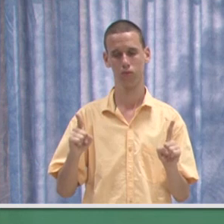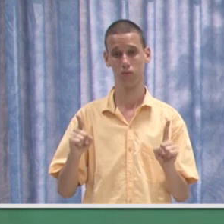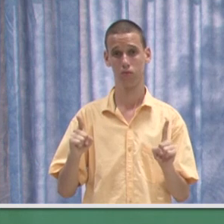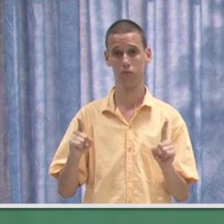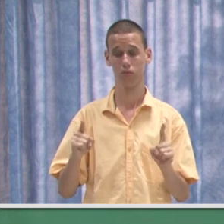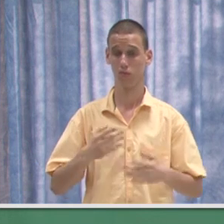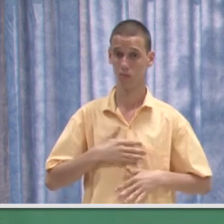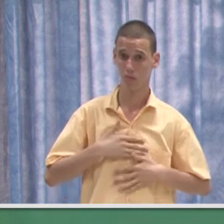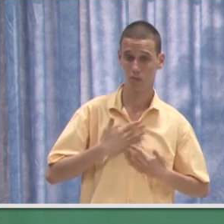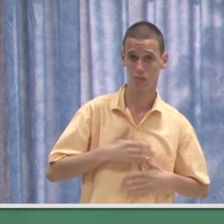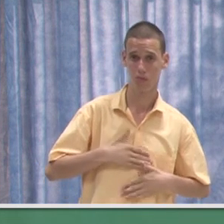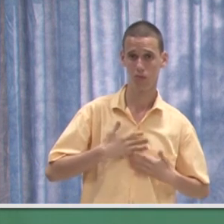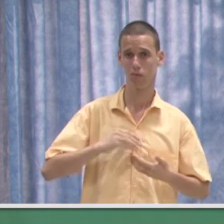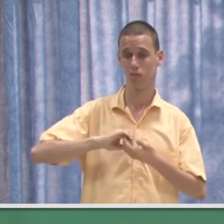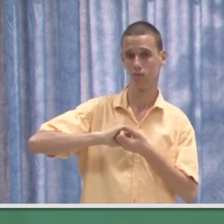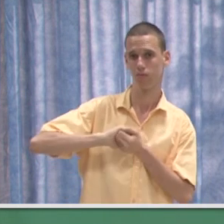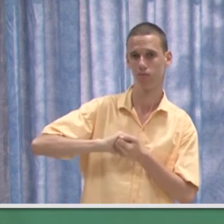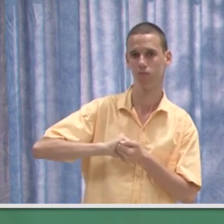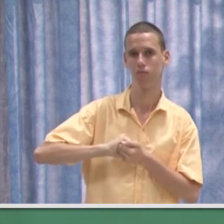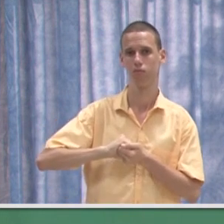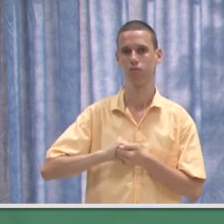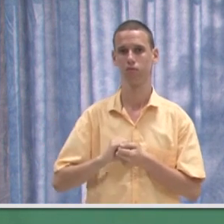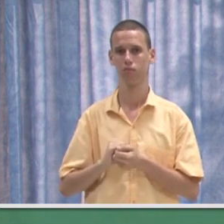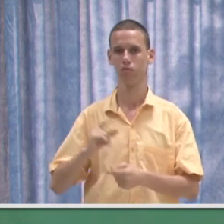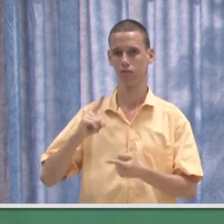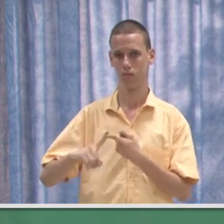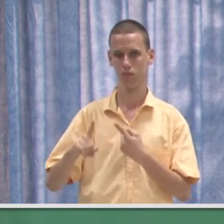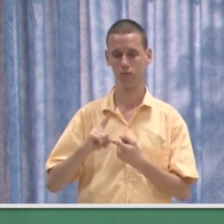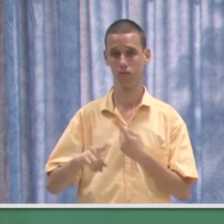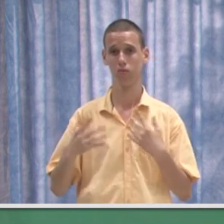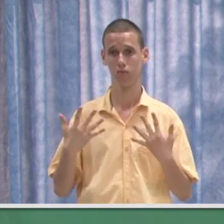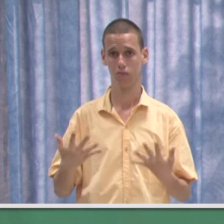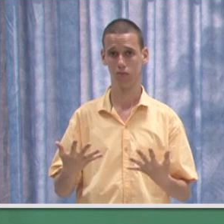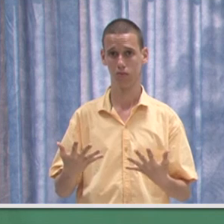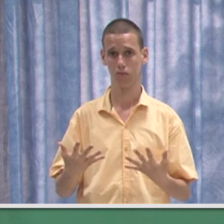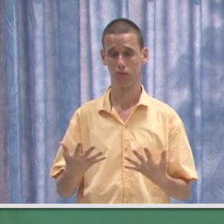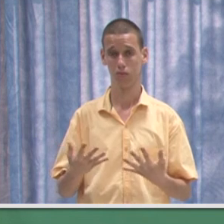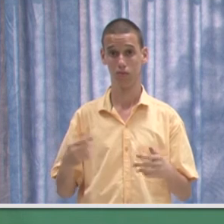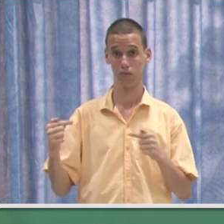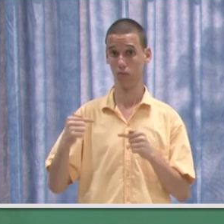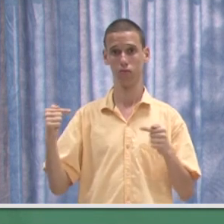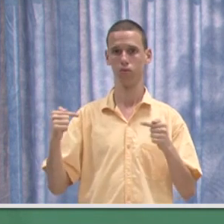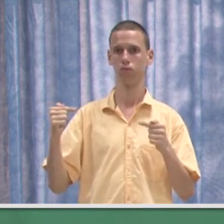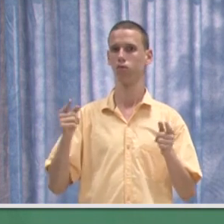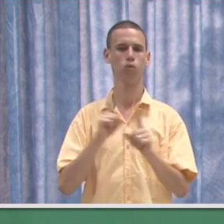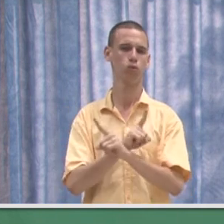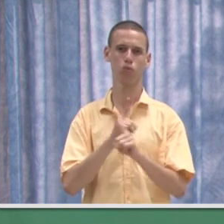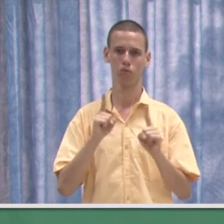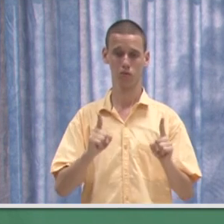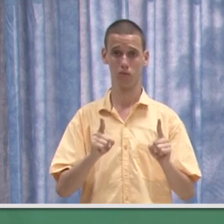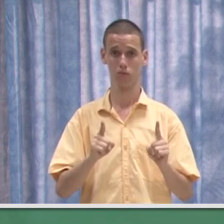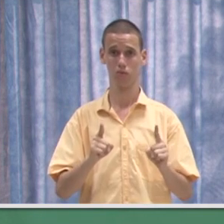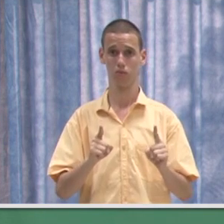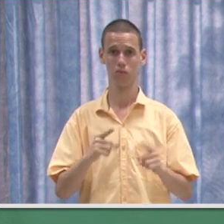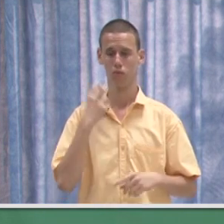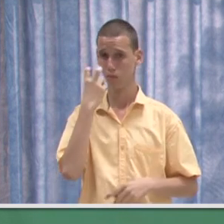besoin content li. Et ça commence à content de dire aux autres. On a arrêté maltraiter de camarades. On a arrêté insulter. On a